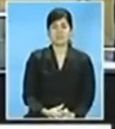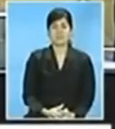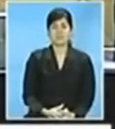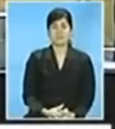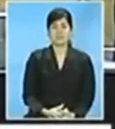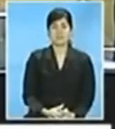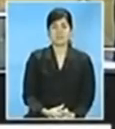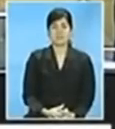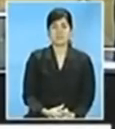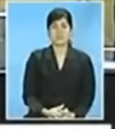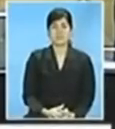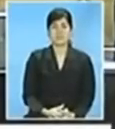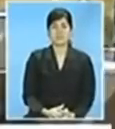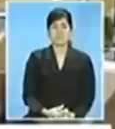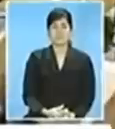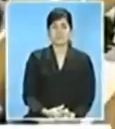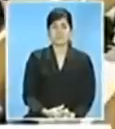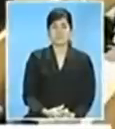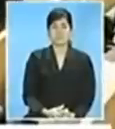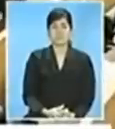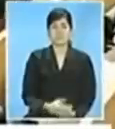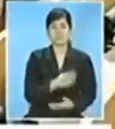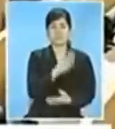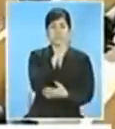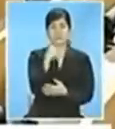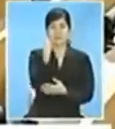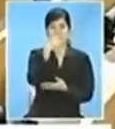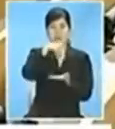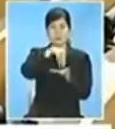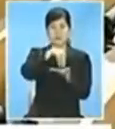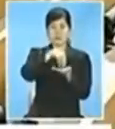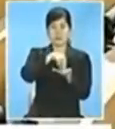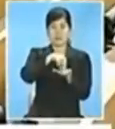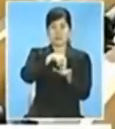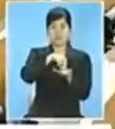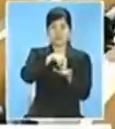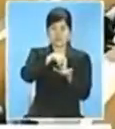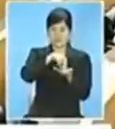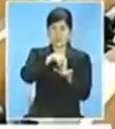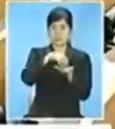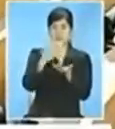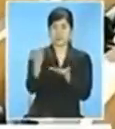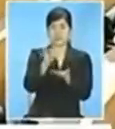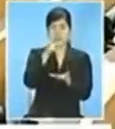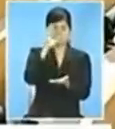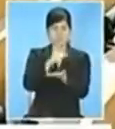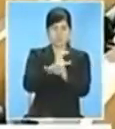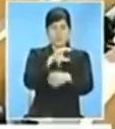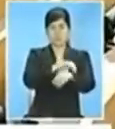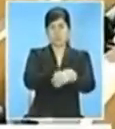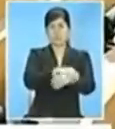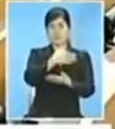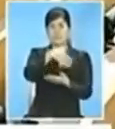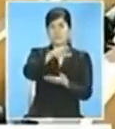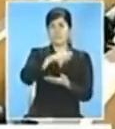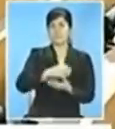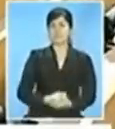ครับเฉพาะที่ไม่ยอมนั่งนะครับนำออกห้องประชุมครับเชิญเลยฮะ